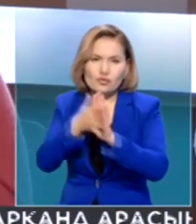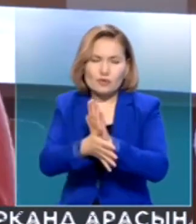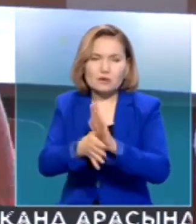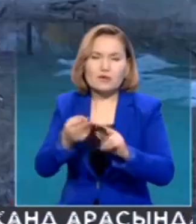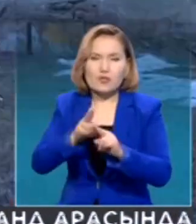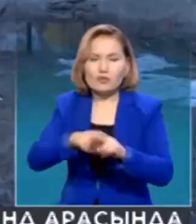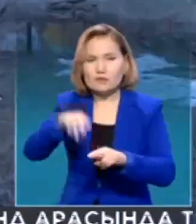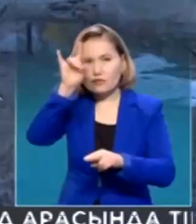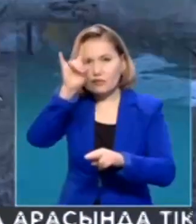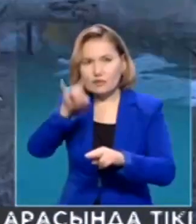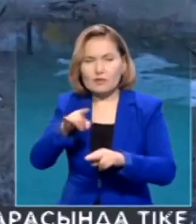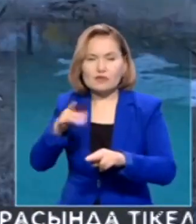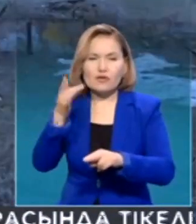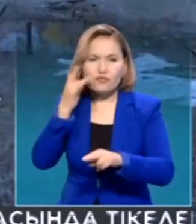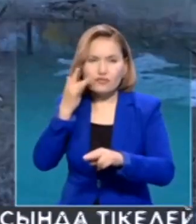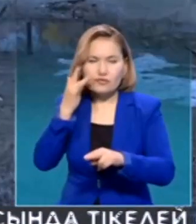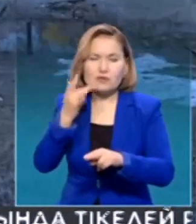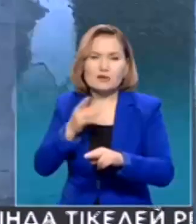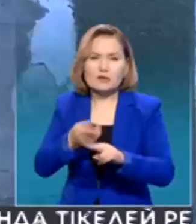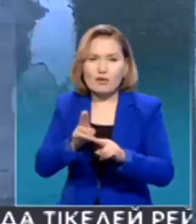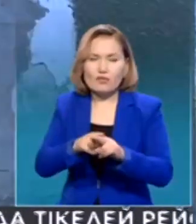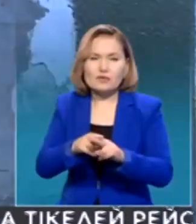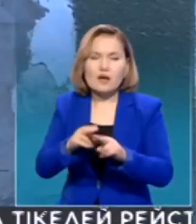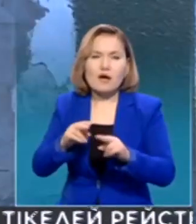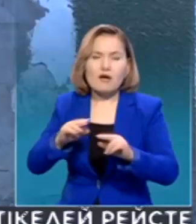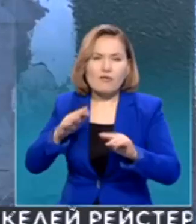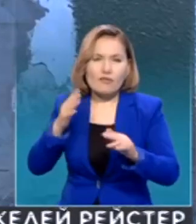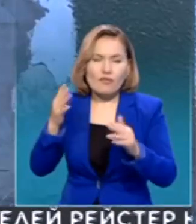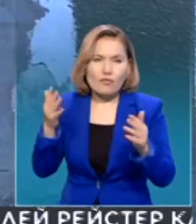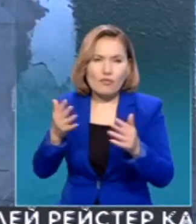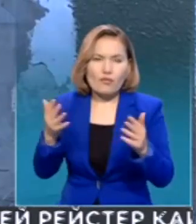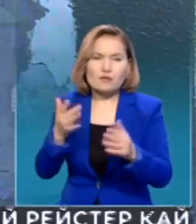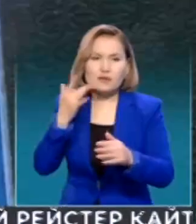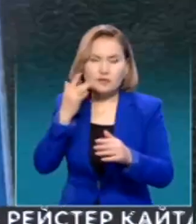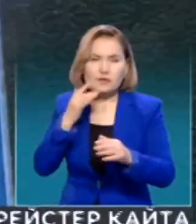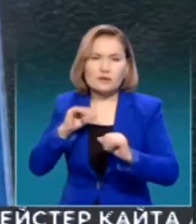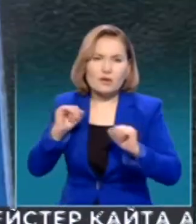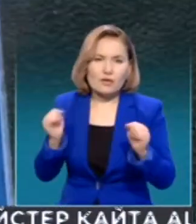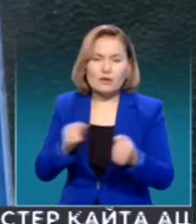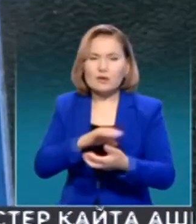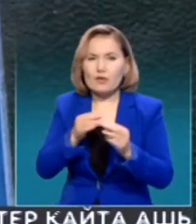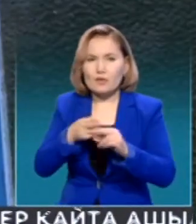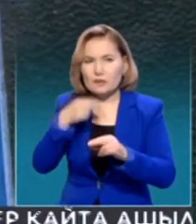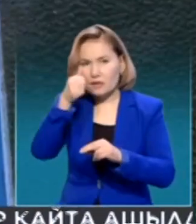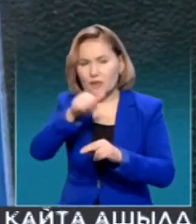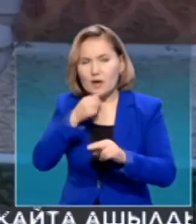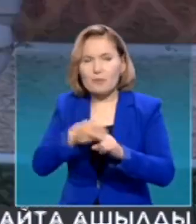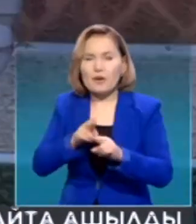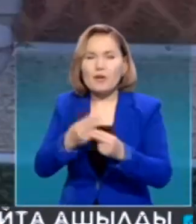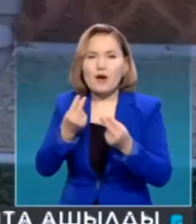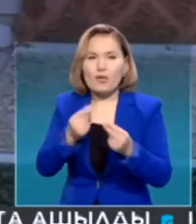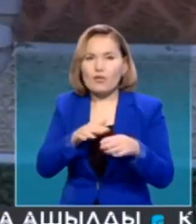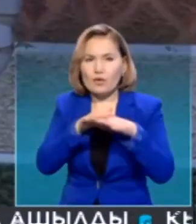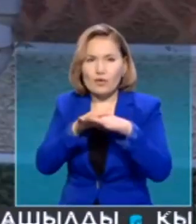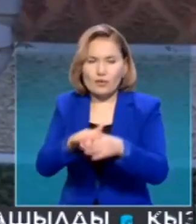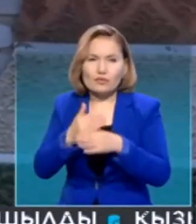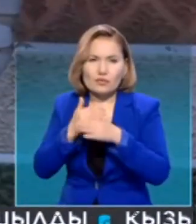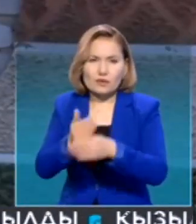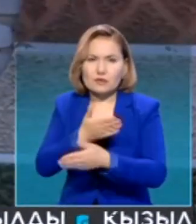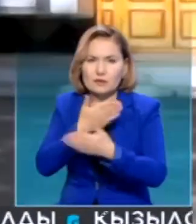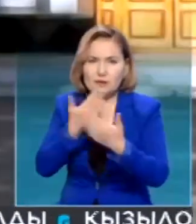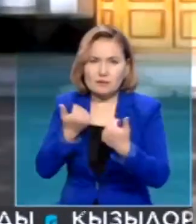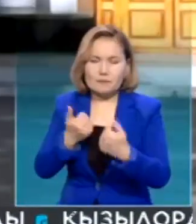суық кірет. Мектепке жөндеу жасау үшін жобалау сметалық құжаттары әзірленген екен, бірақ биылғы жылдың бюджетінде қаржы бөлу